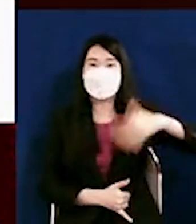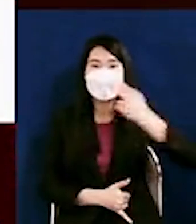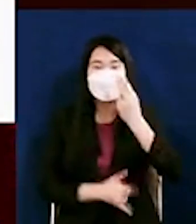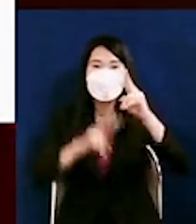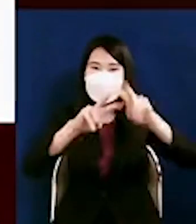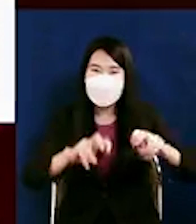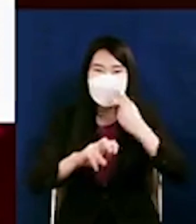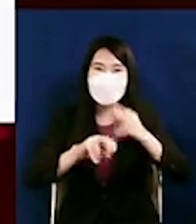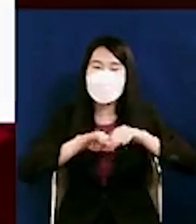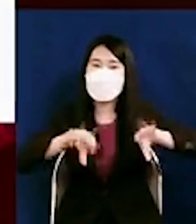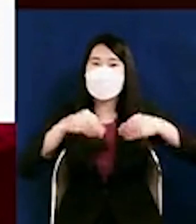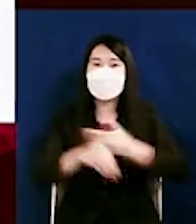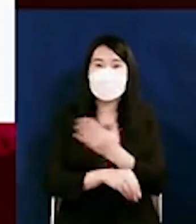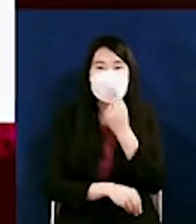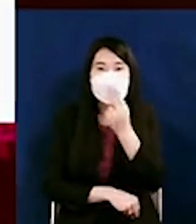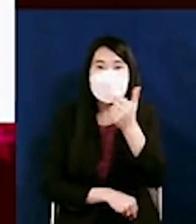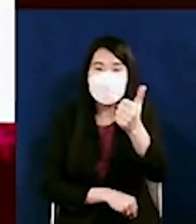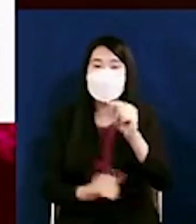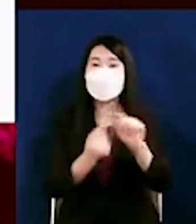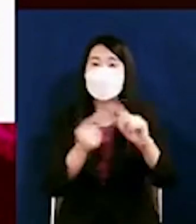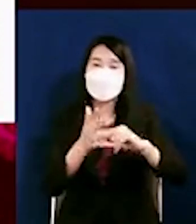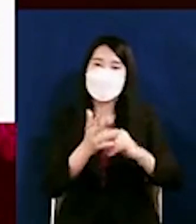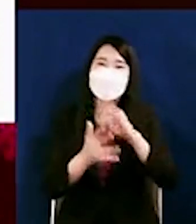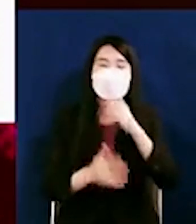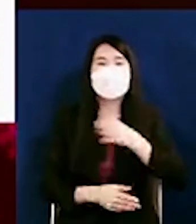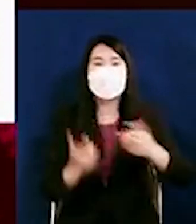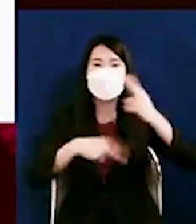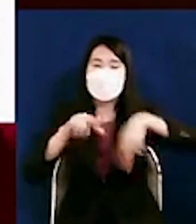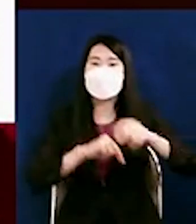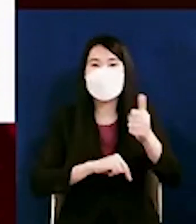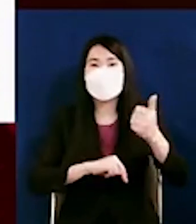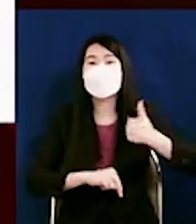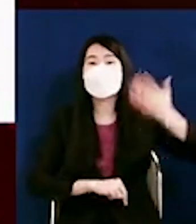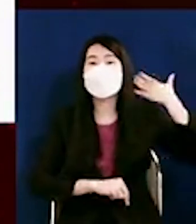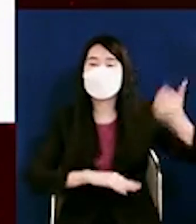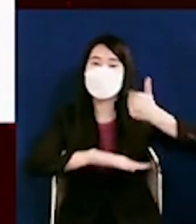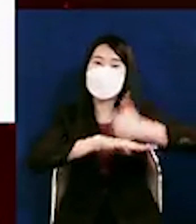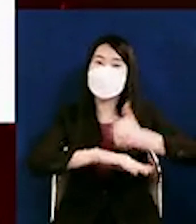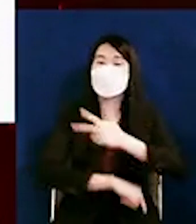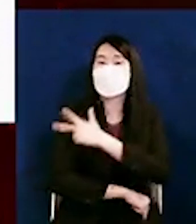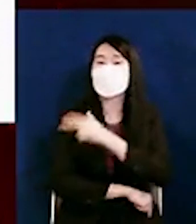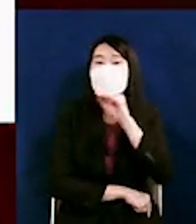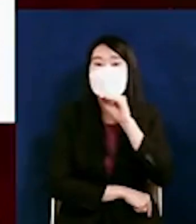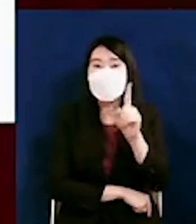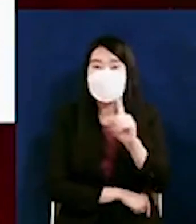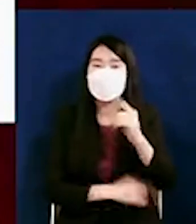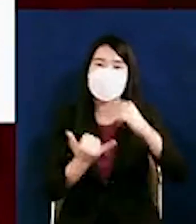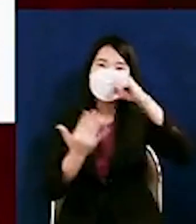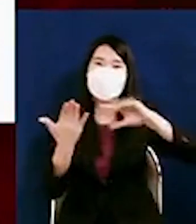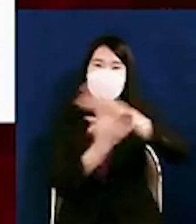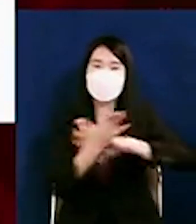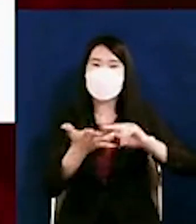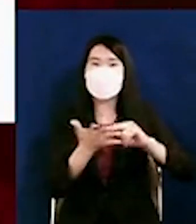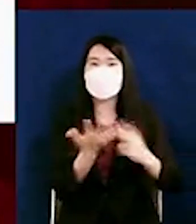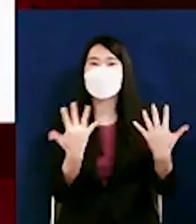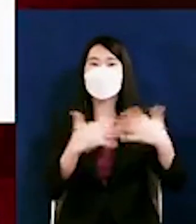ราะห์ถูกเปิดเผยได้โดยโปร่งใสนะครับอย่างที่ท่านรัฐมนตรีช่วยท่านได้บอกนะครับเพราะเราเป็นหนึ่งในประชาคมโล